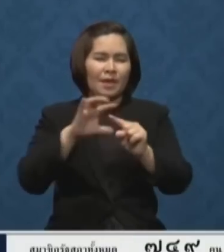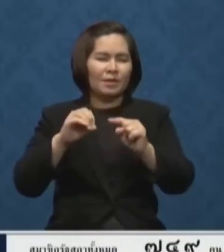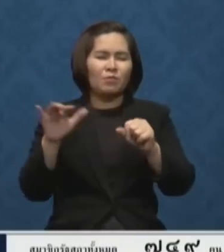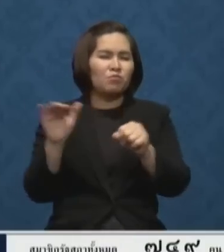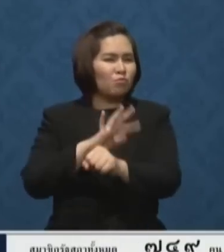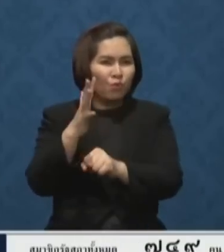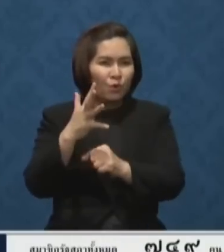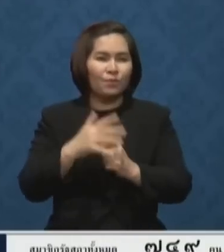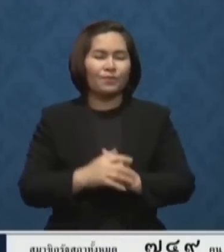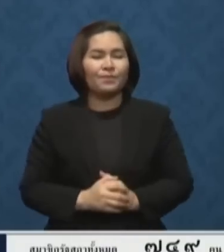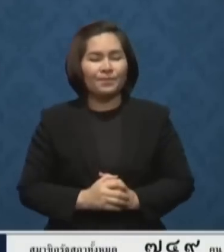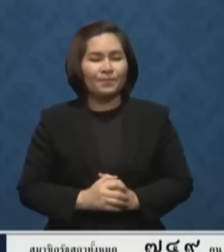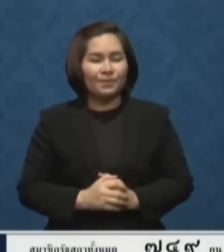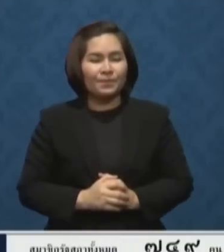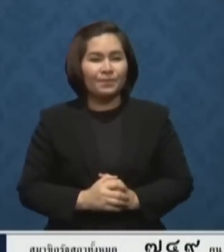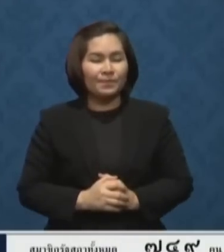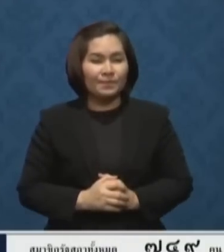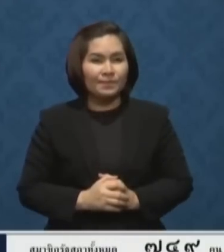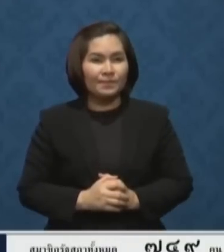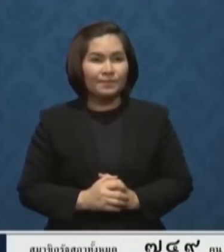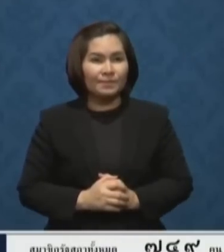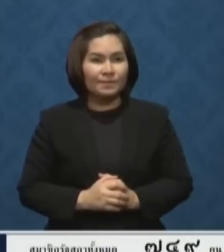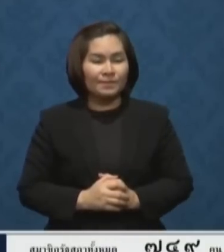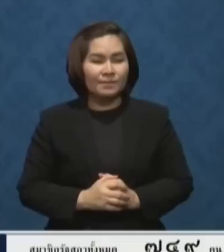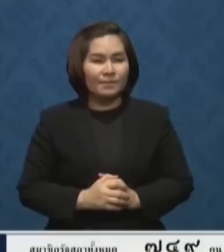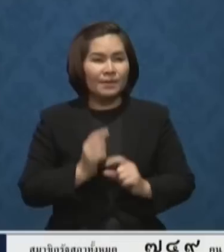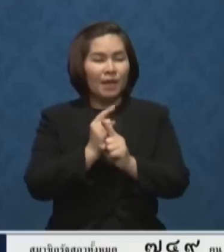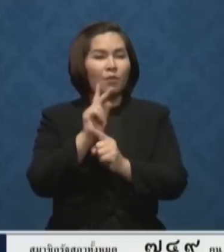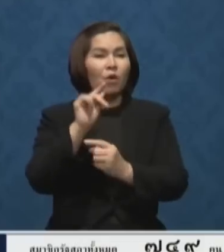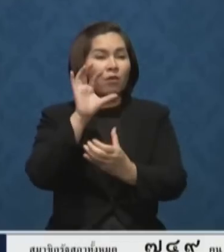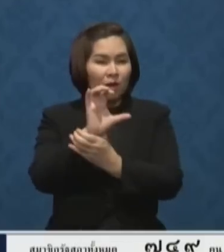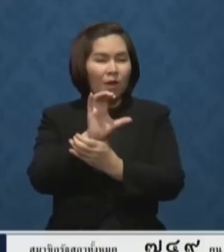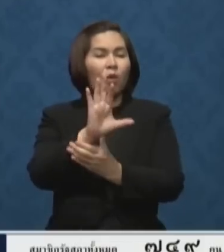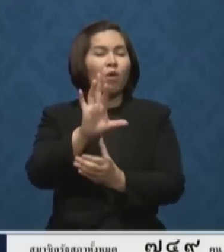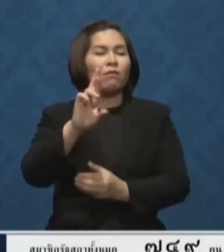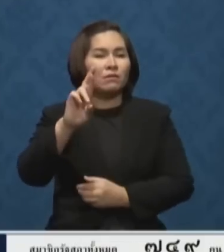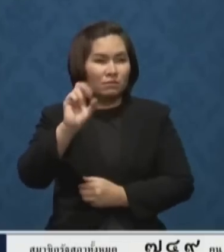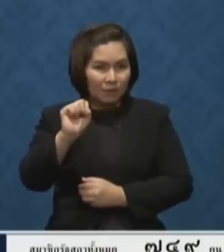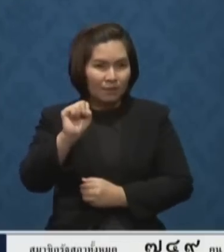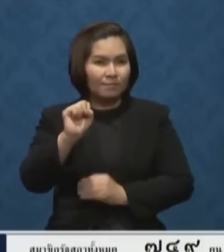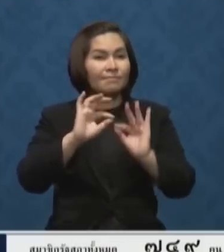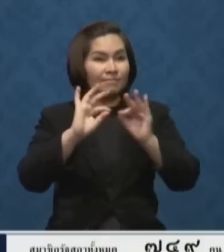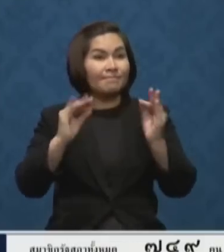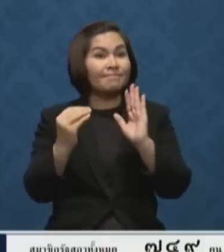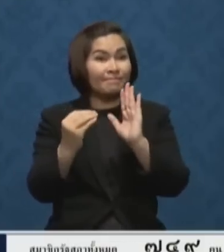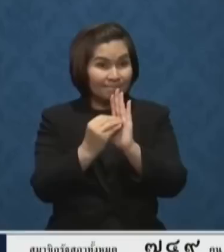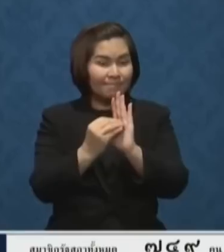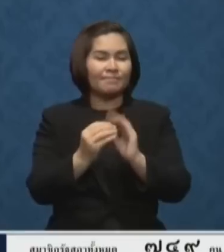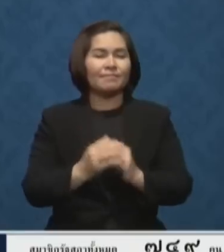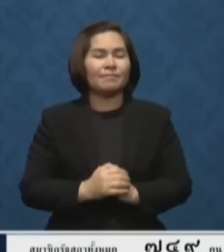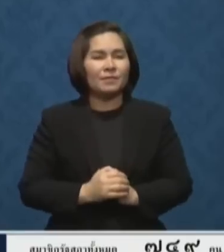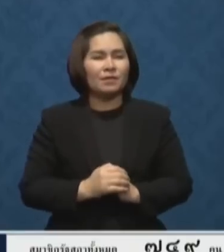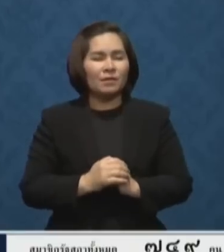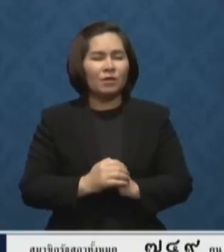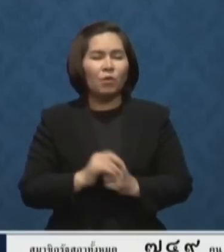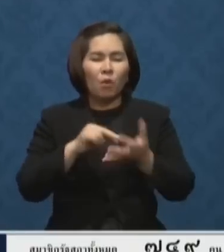องรฐสภาการที่ข้อบญญัติหรือขมคบสภาได้บัญัติไ้ถือว่าเป็นกฎหมาย